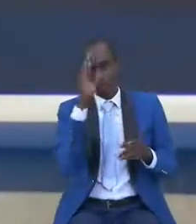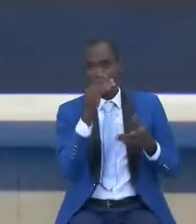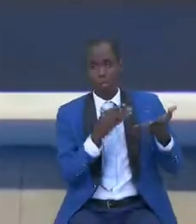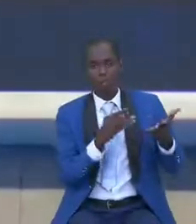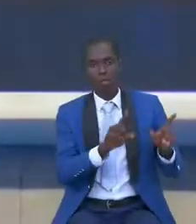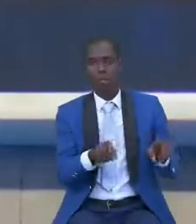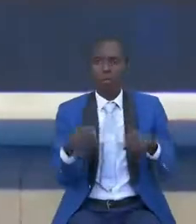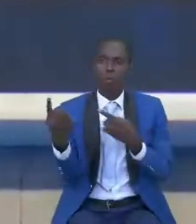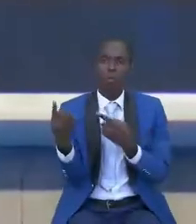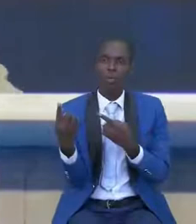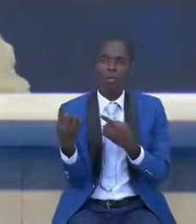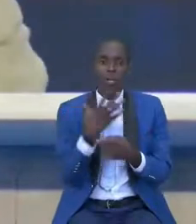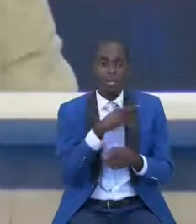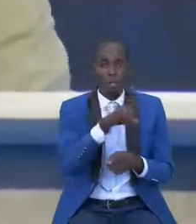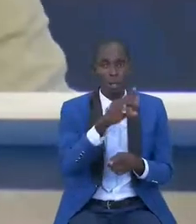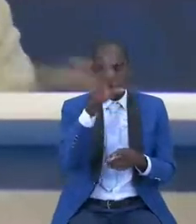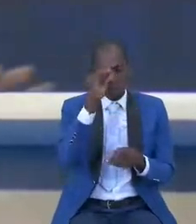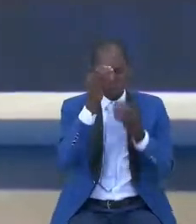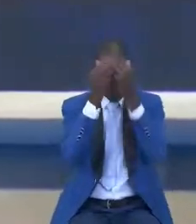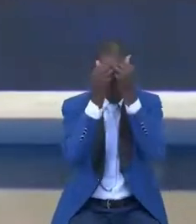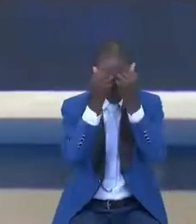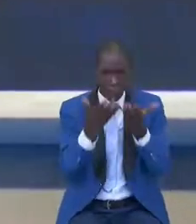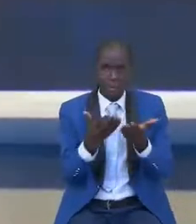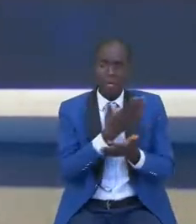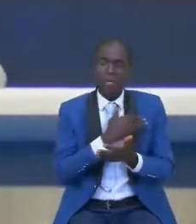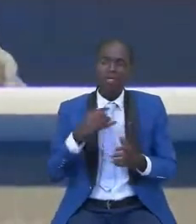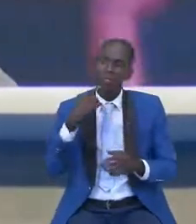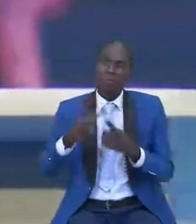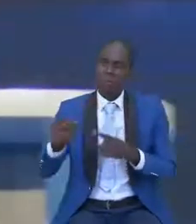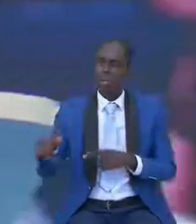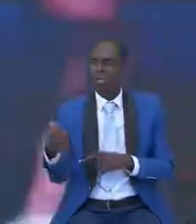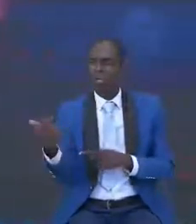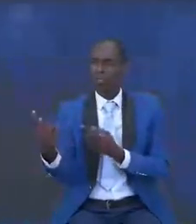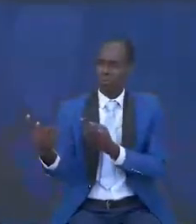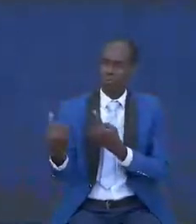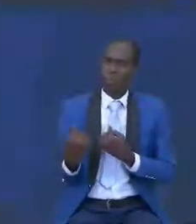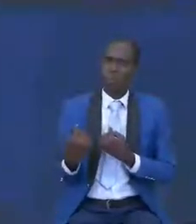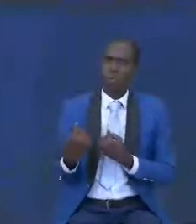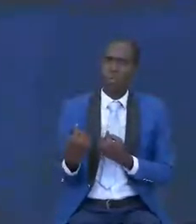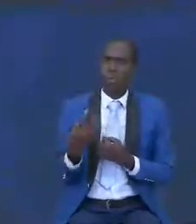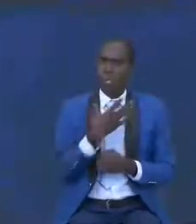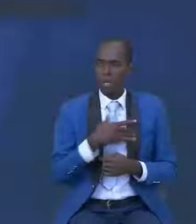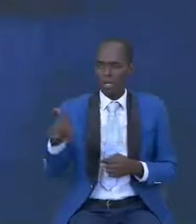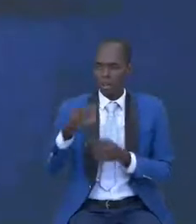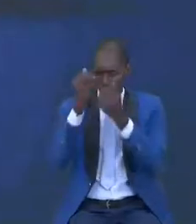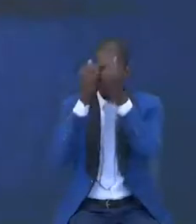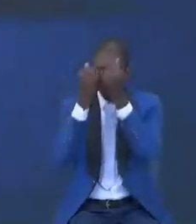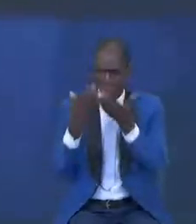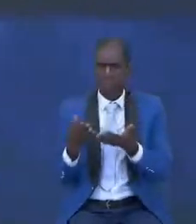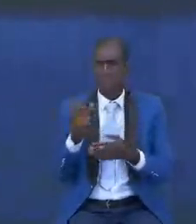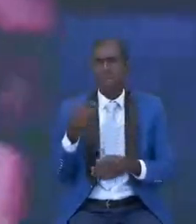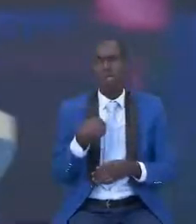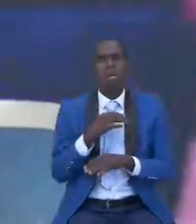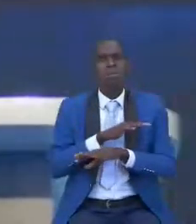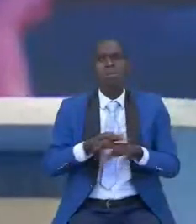je dis à l'un, va. Et il va. Et je dis à l'autre, viens.